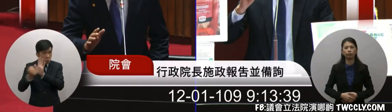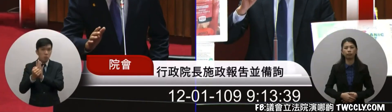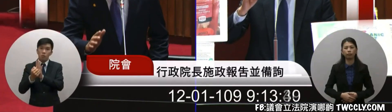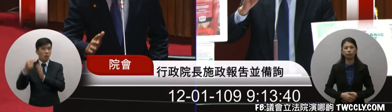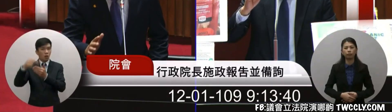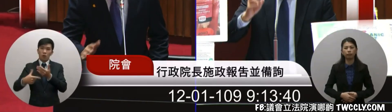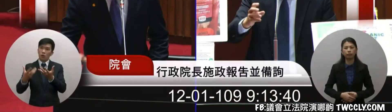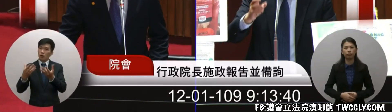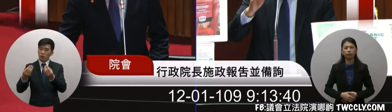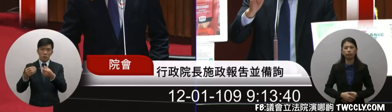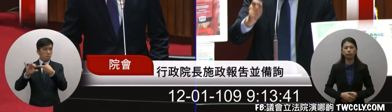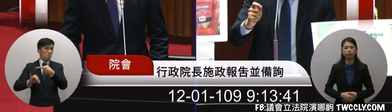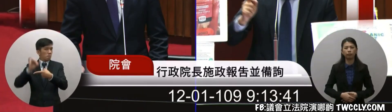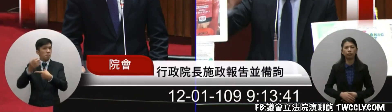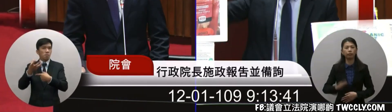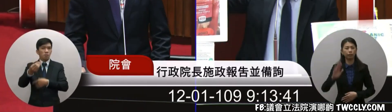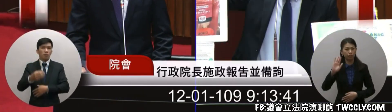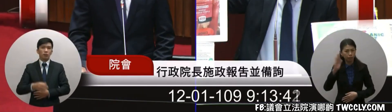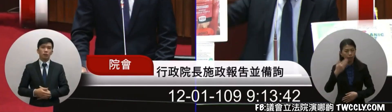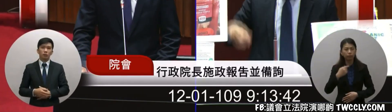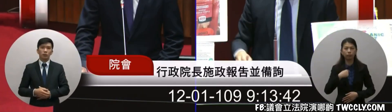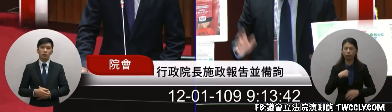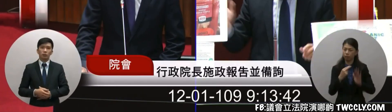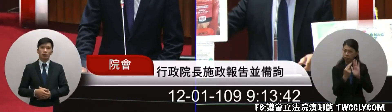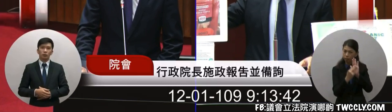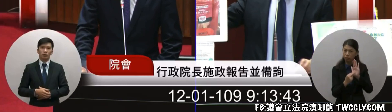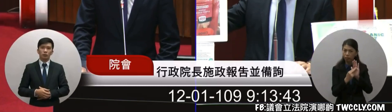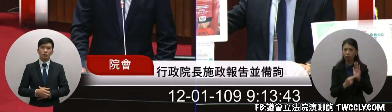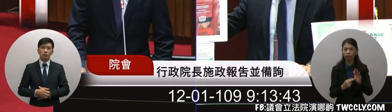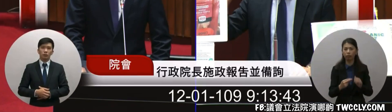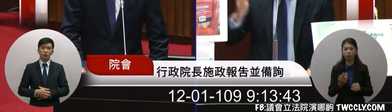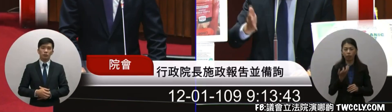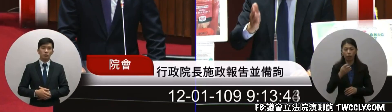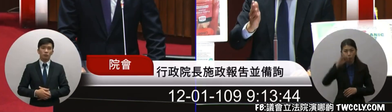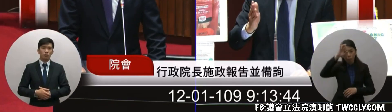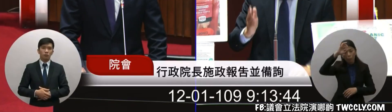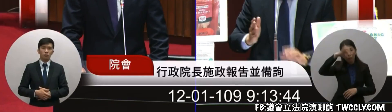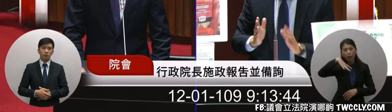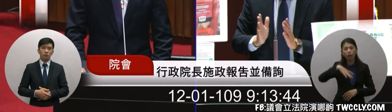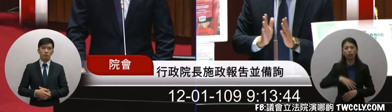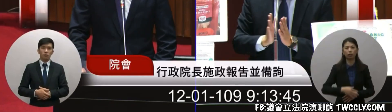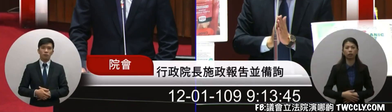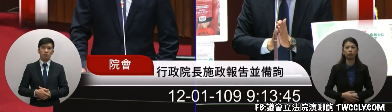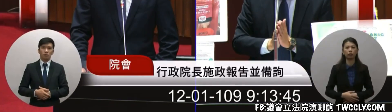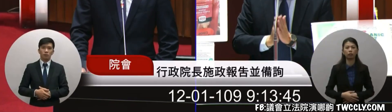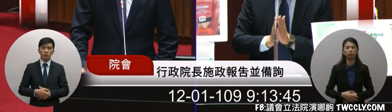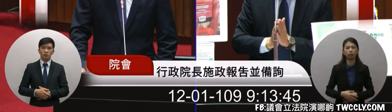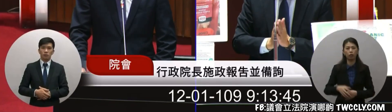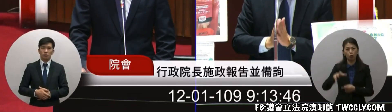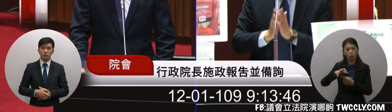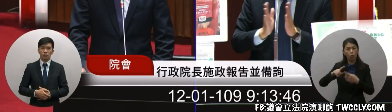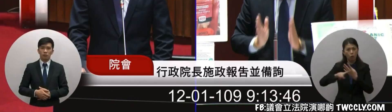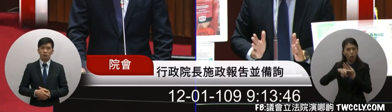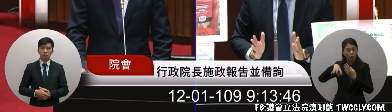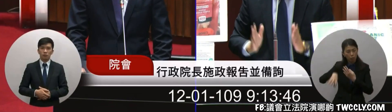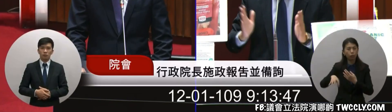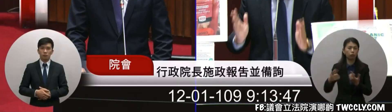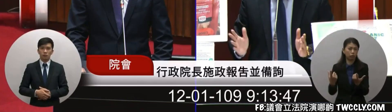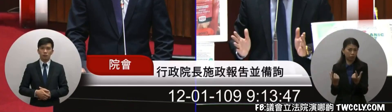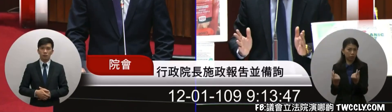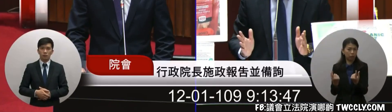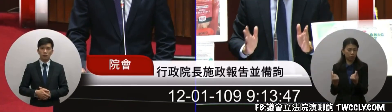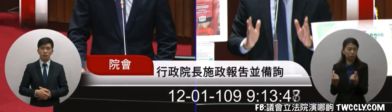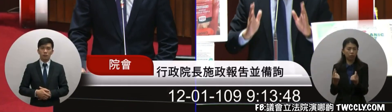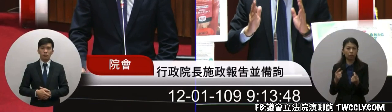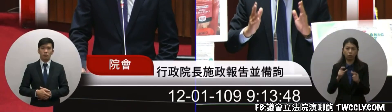克多巴胺，百分之百。 但是哈、哦，他的刚才其实已经看了，就是说他的农业部自己也有把厂商有些都